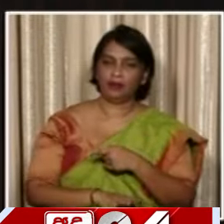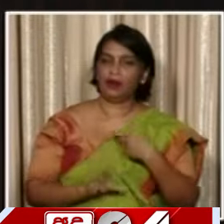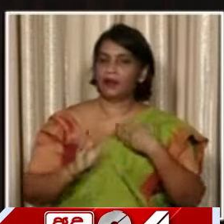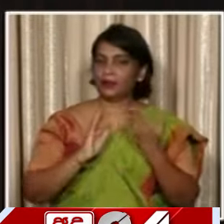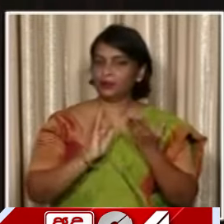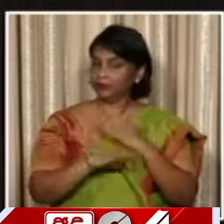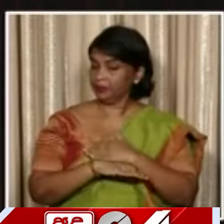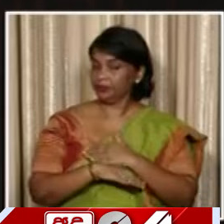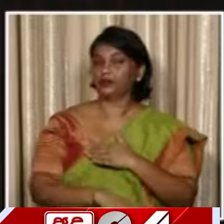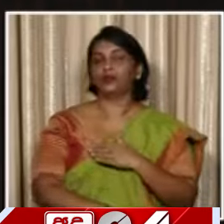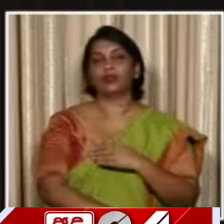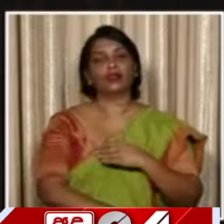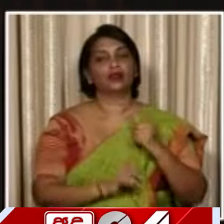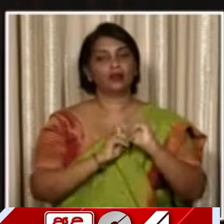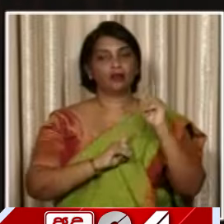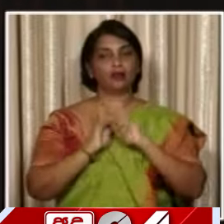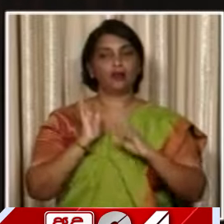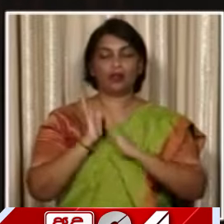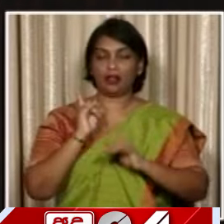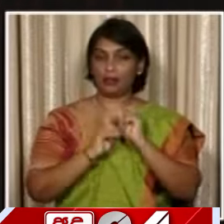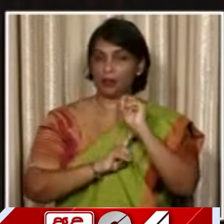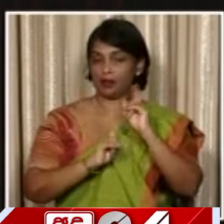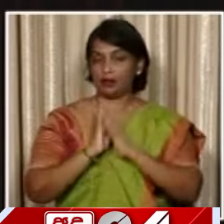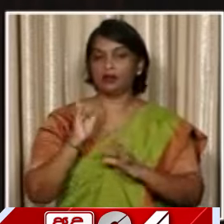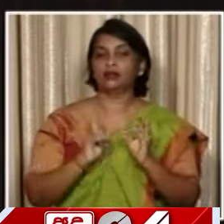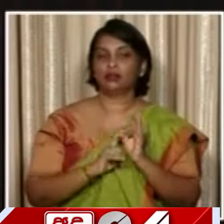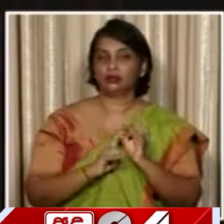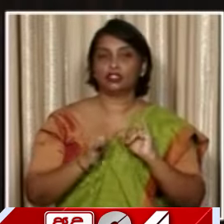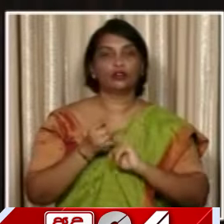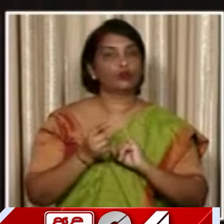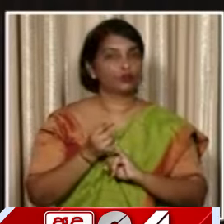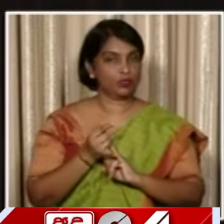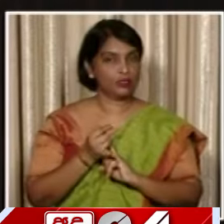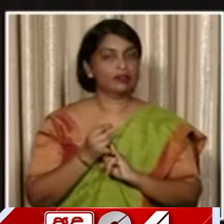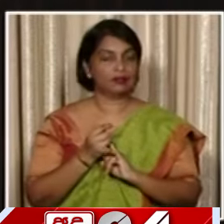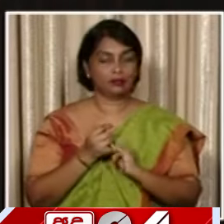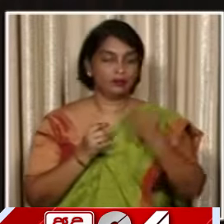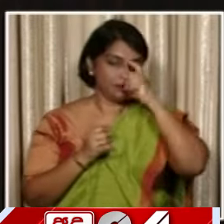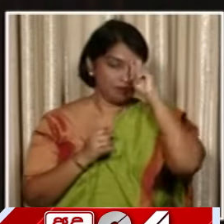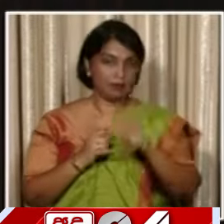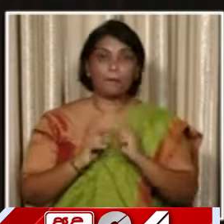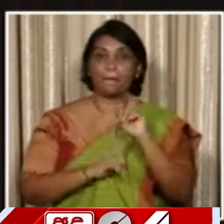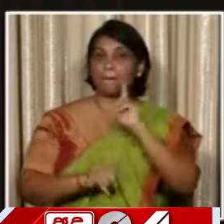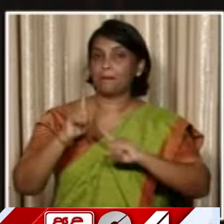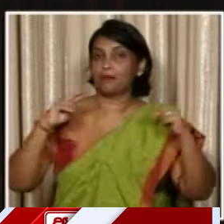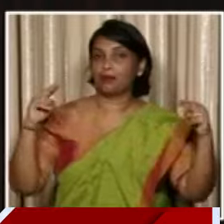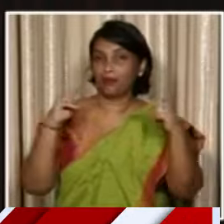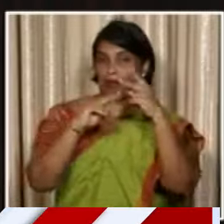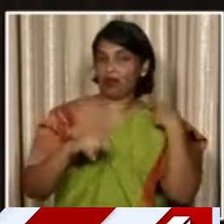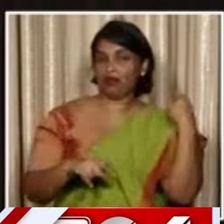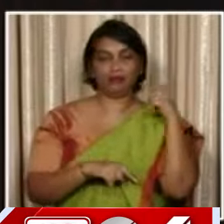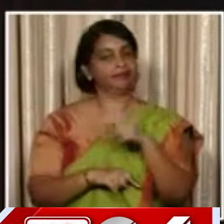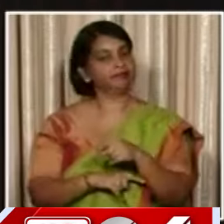හිටපු පාර්ලිමේන්තු මන්ත්‍රීවරයෙක් වෙන සුනිල් හඳුන්නැති මැතිතුමා පාර්ලිමේන්තුව ළඟට